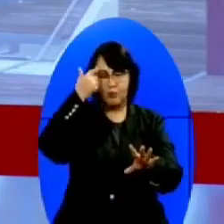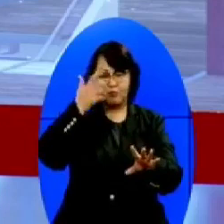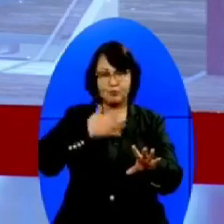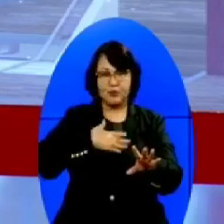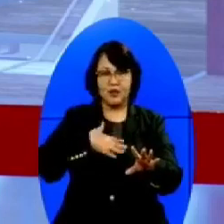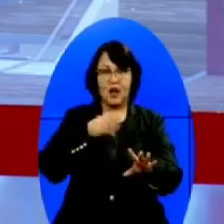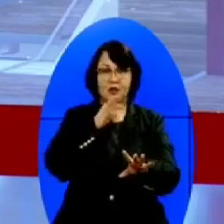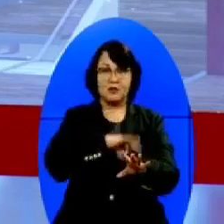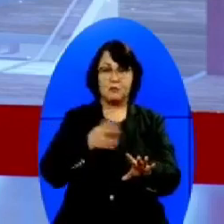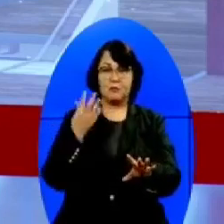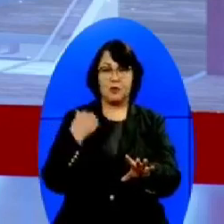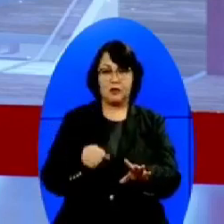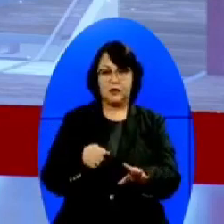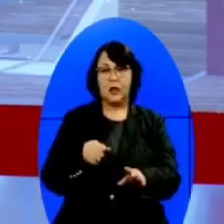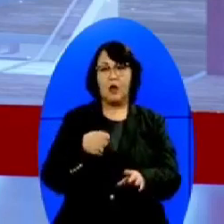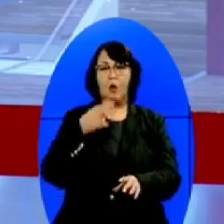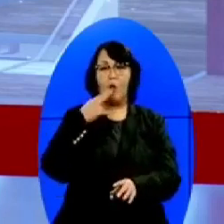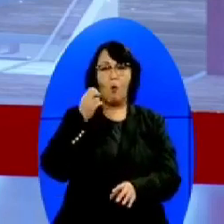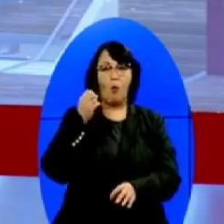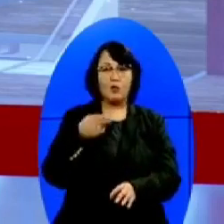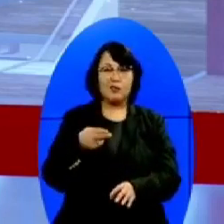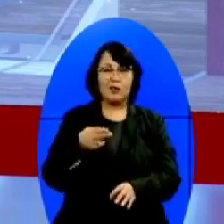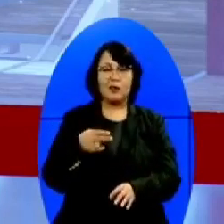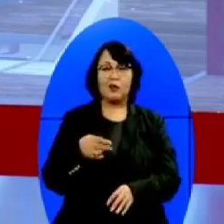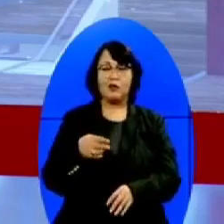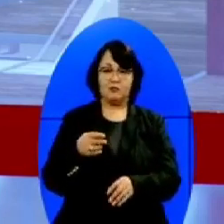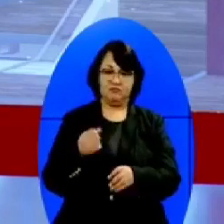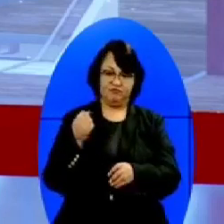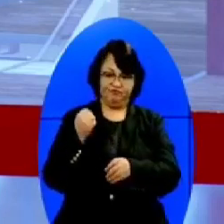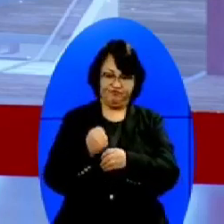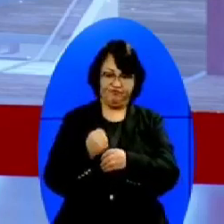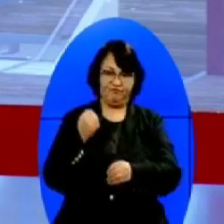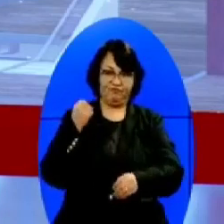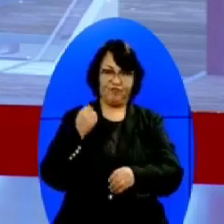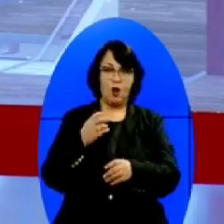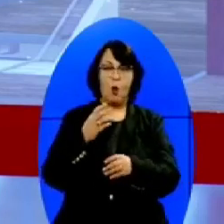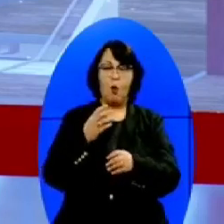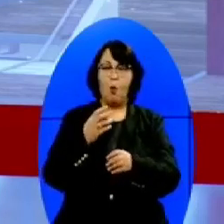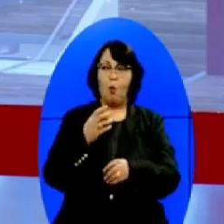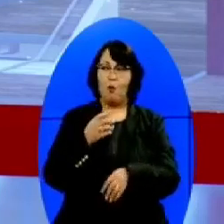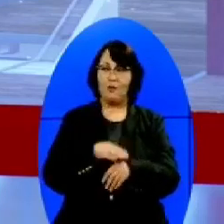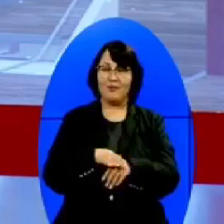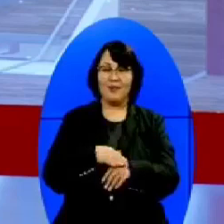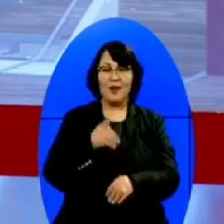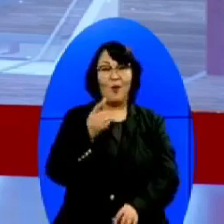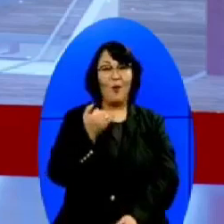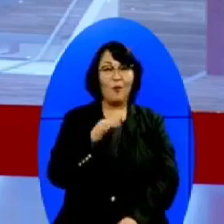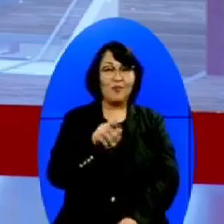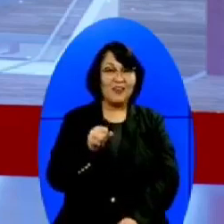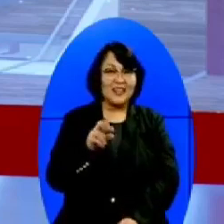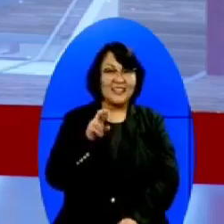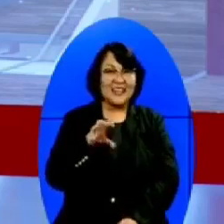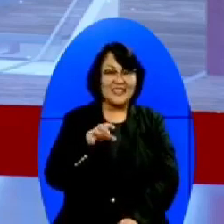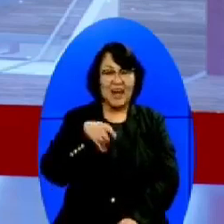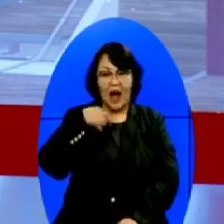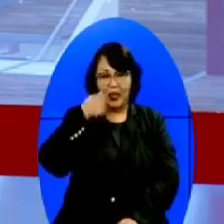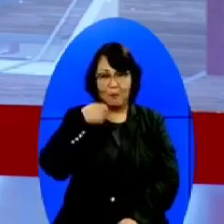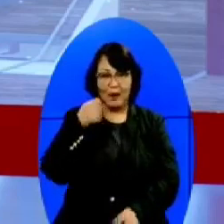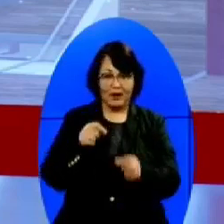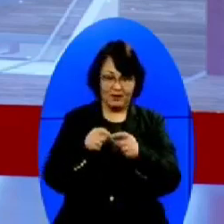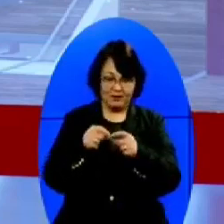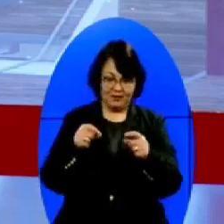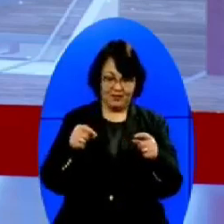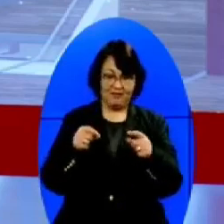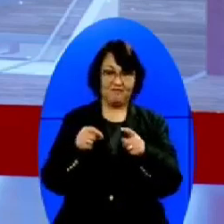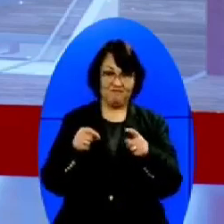настай ясан халбаг олдсон байдаг. Хэдийгээр тус олдоруудыг 2015 онд илрүүлсэн ч гадны орны судлаач археологчдын сонирхлыг татсан хэвээр